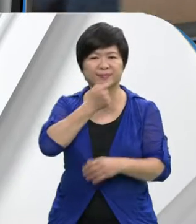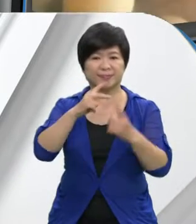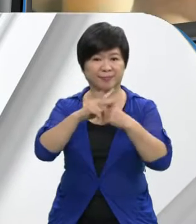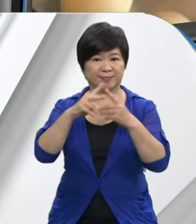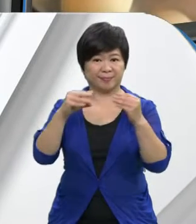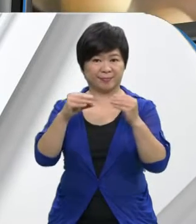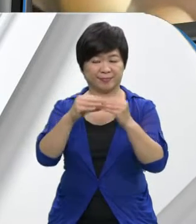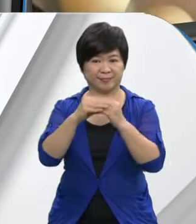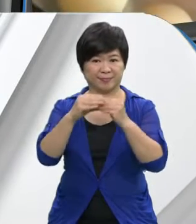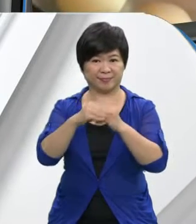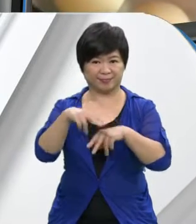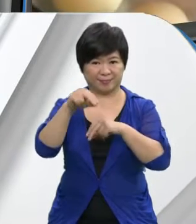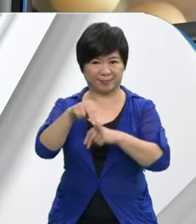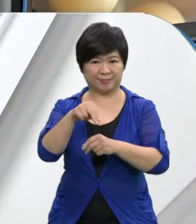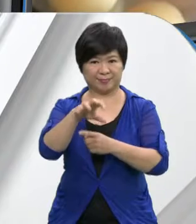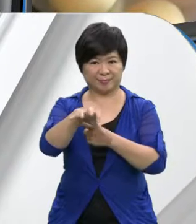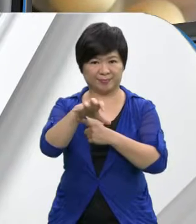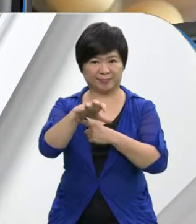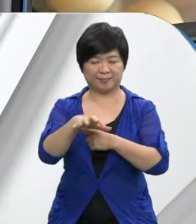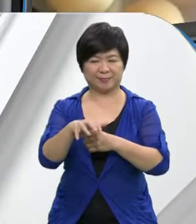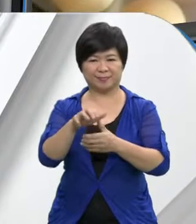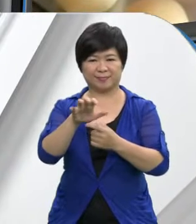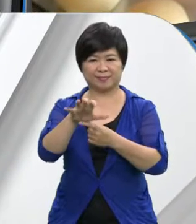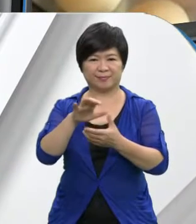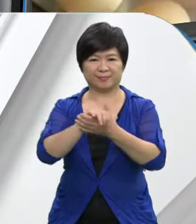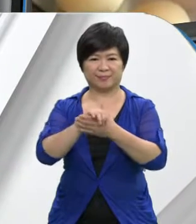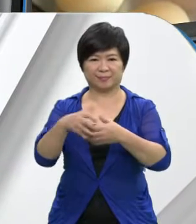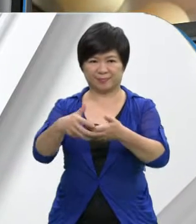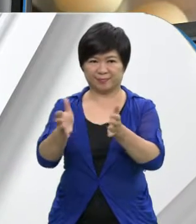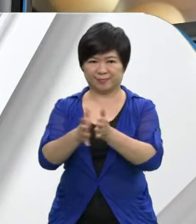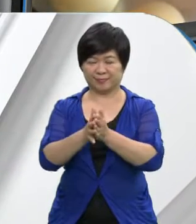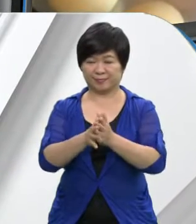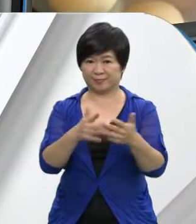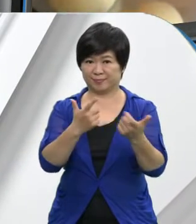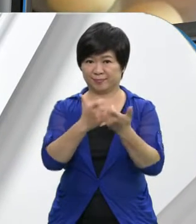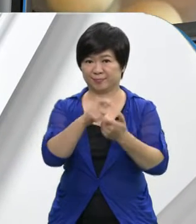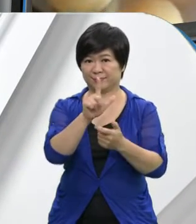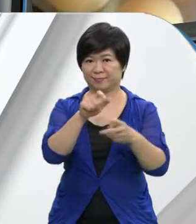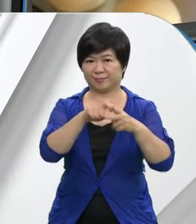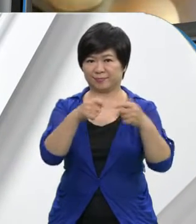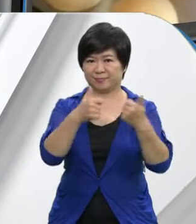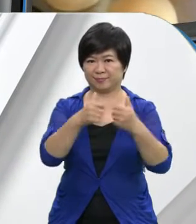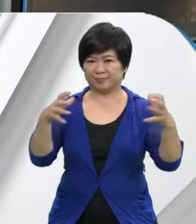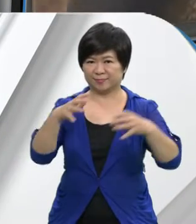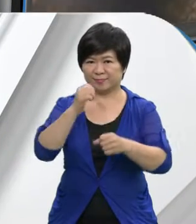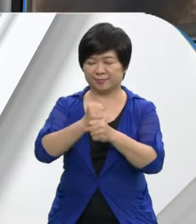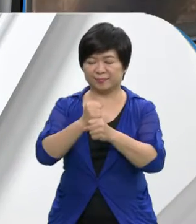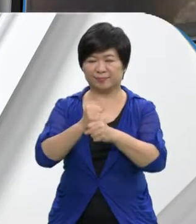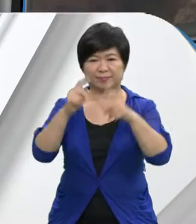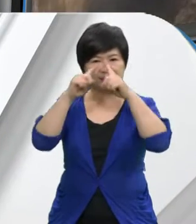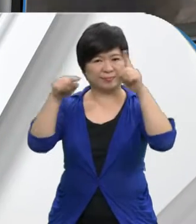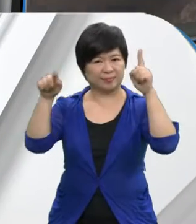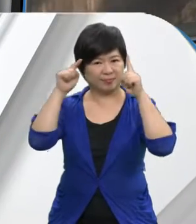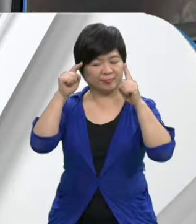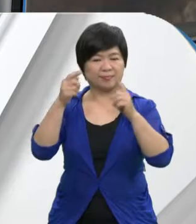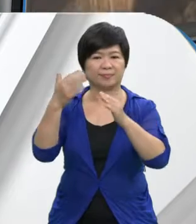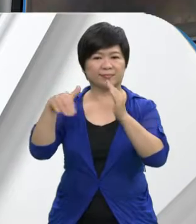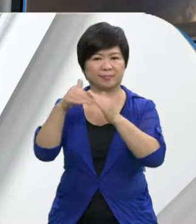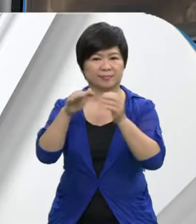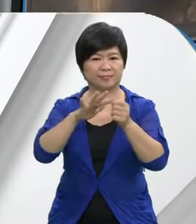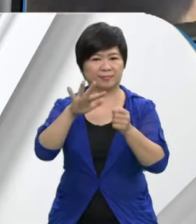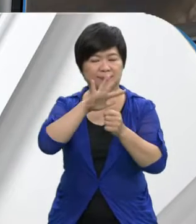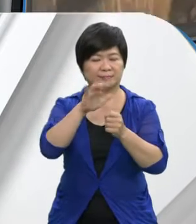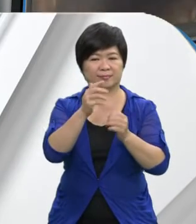做农酒团，使得全国高市工会的总联合会合作，举办全国台中站高了各种